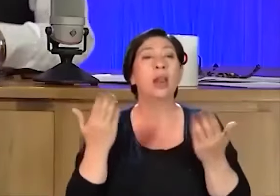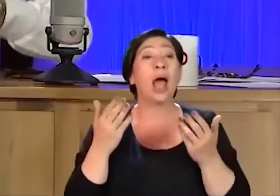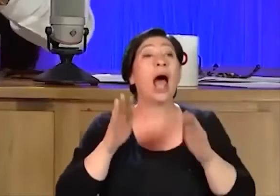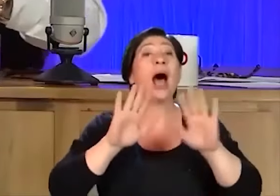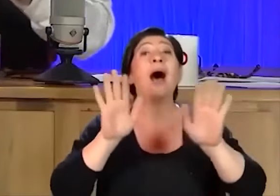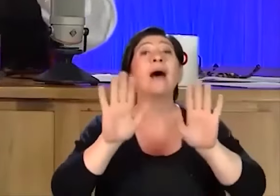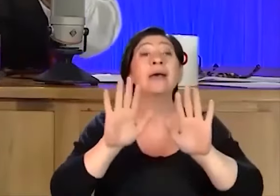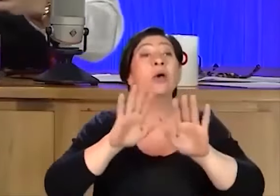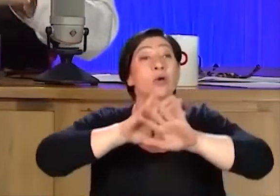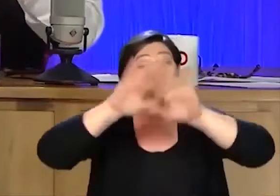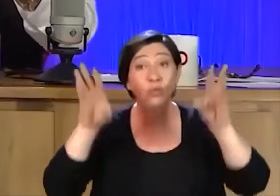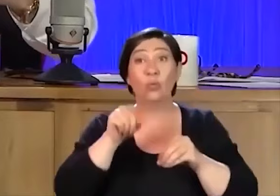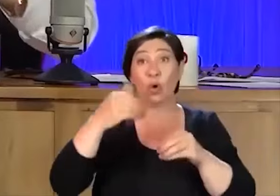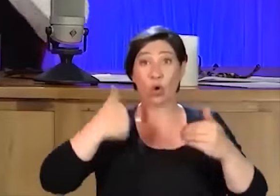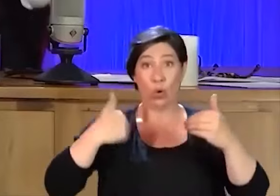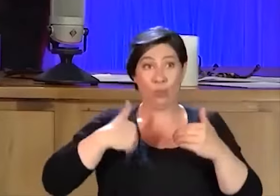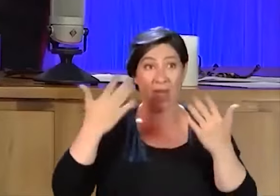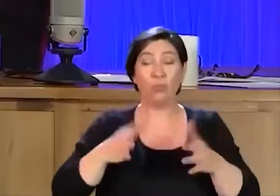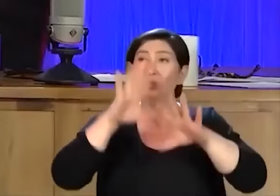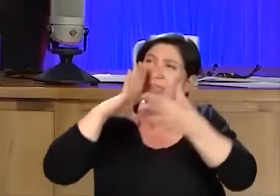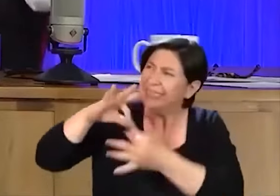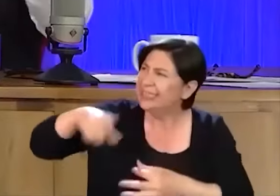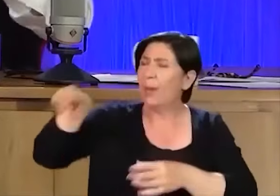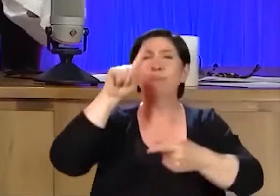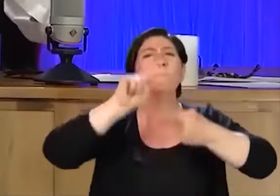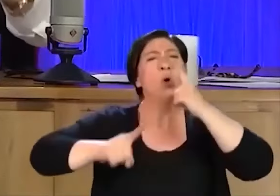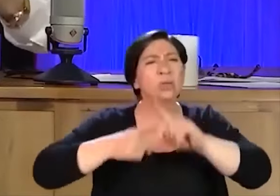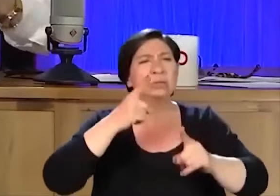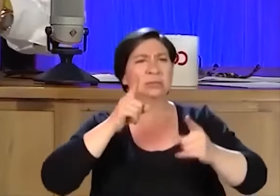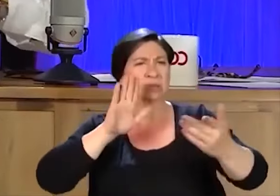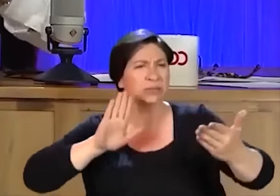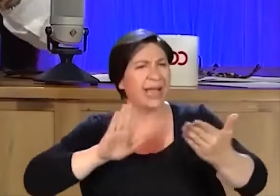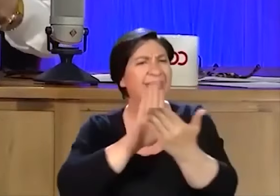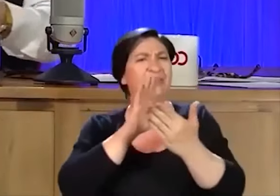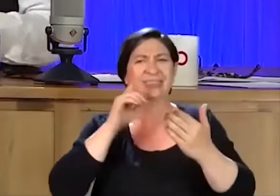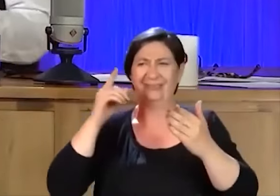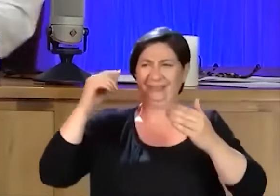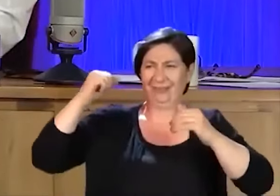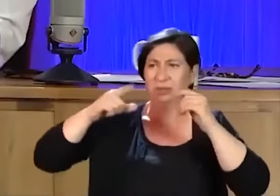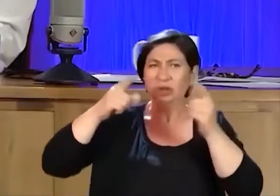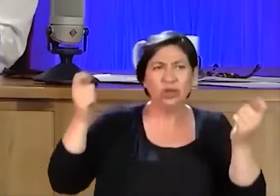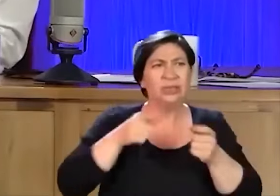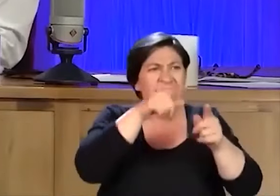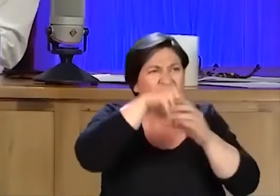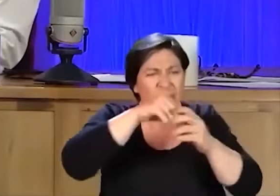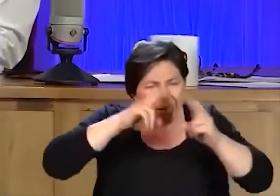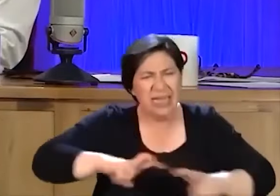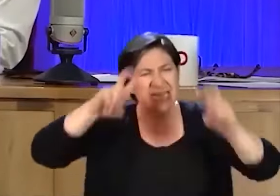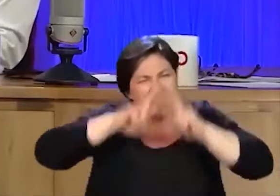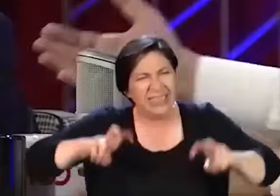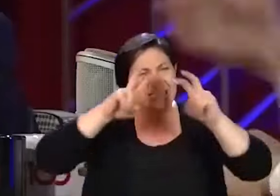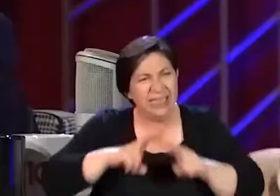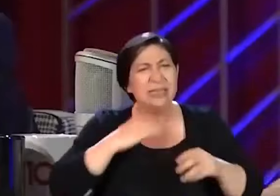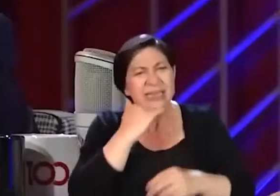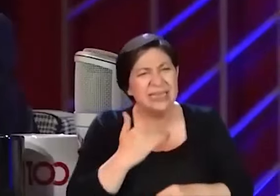hayır bütün bu kurumlar, bütün bu insanlar, siyasi muhalifleriniz bu kadar çalışıp sizinle ilgili bir şey bulamıyorlar.